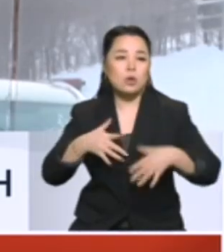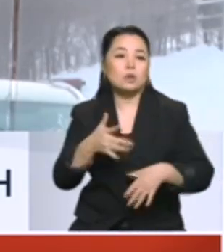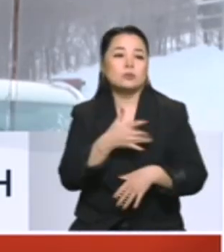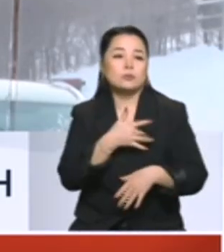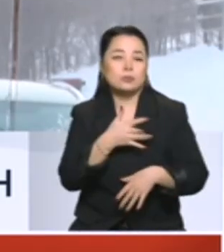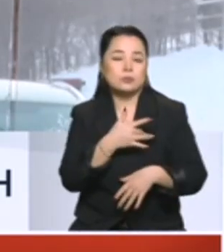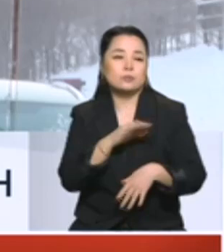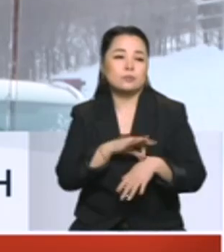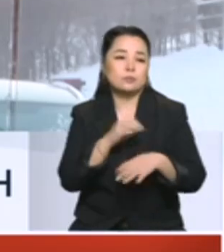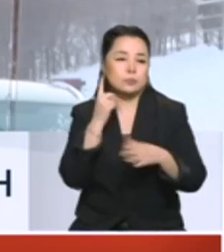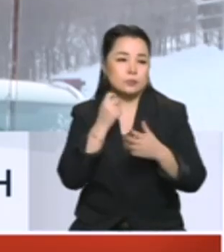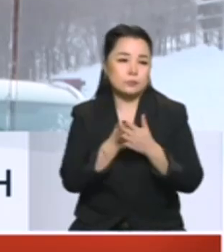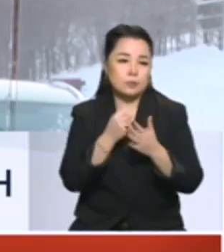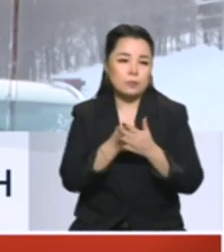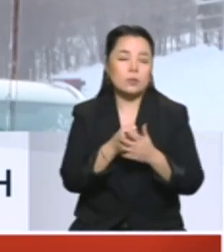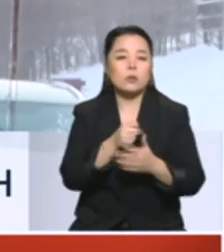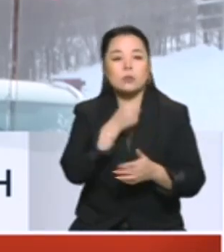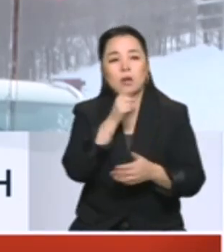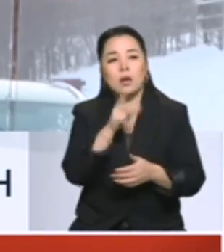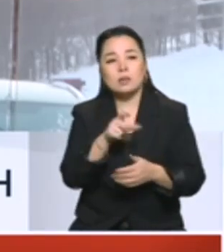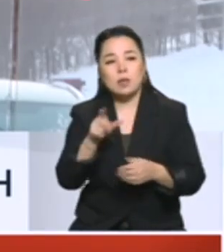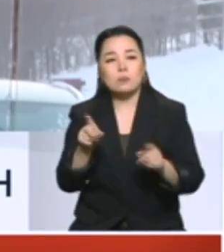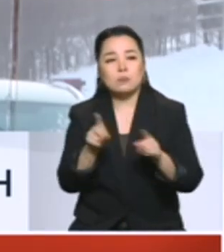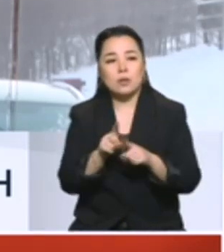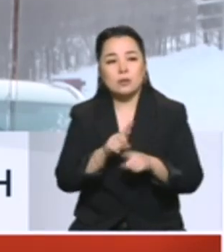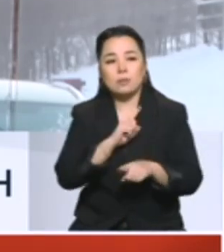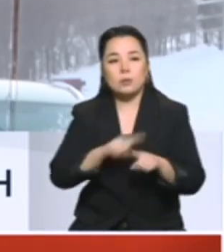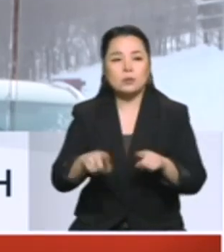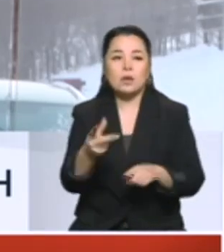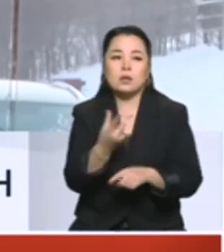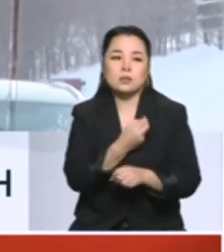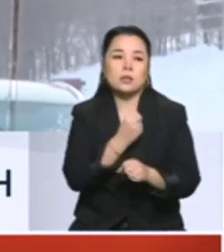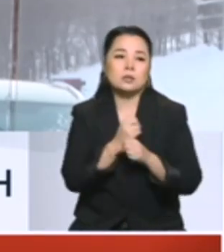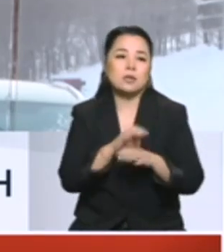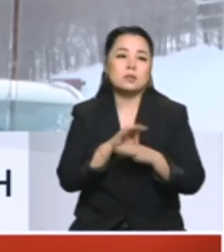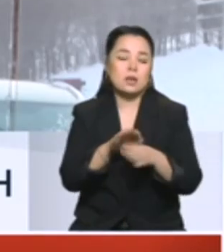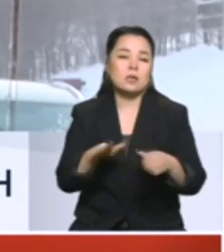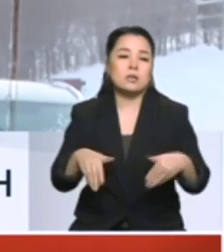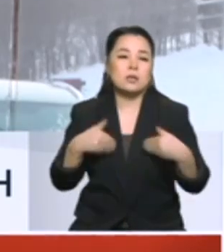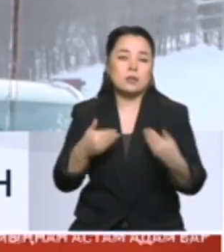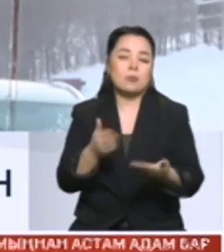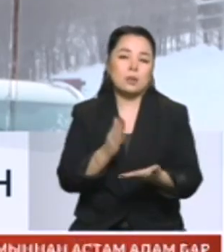қан тамыры аурулары бар егде жастағы адамдарға ревакцинация